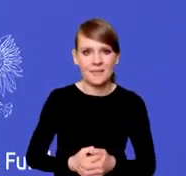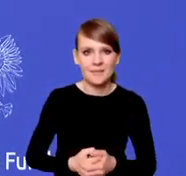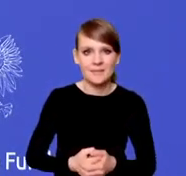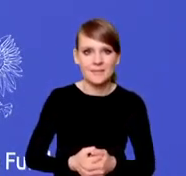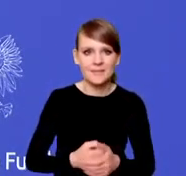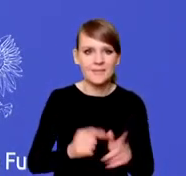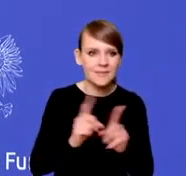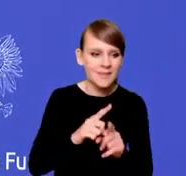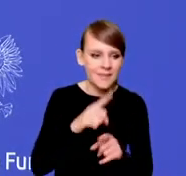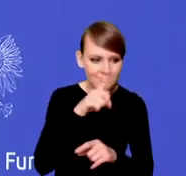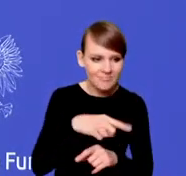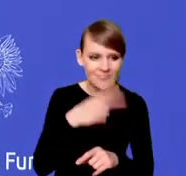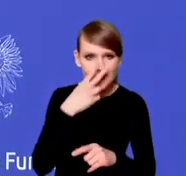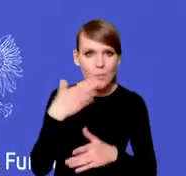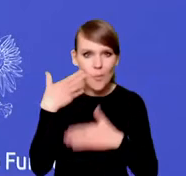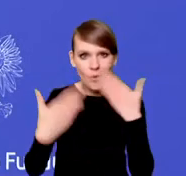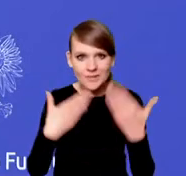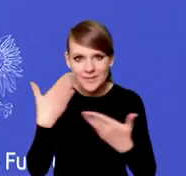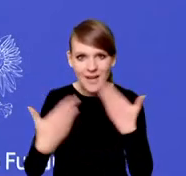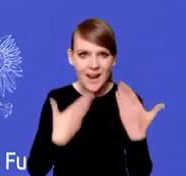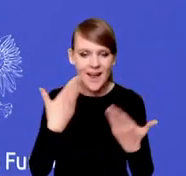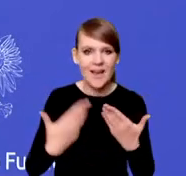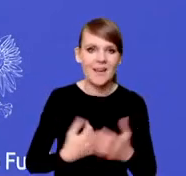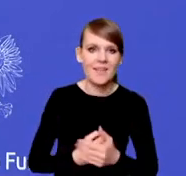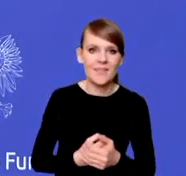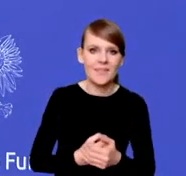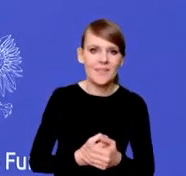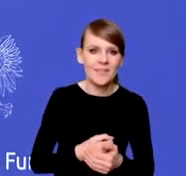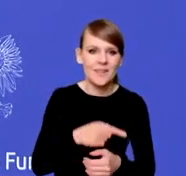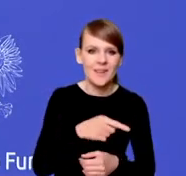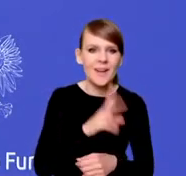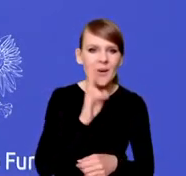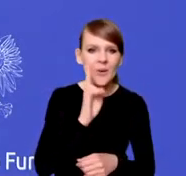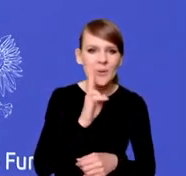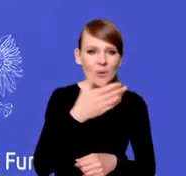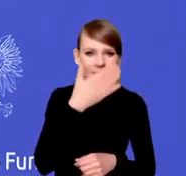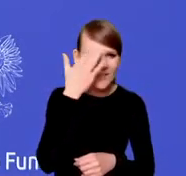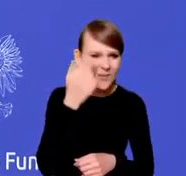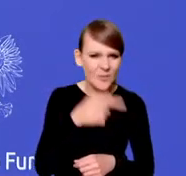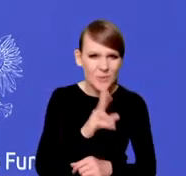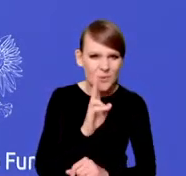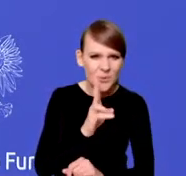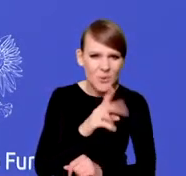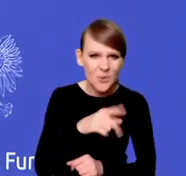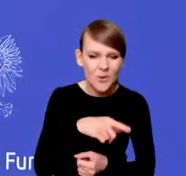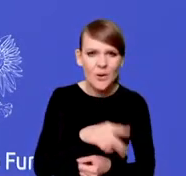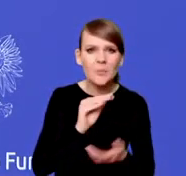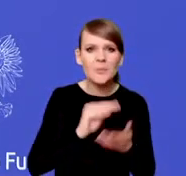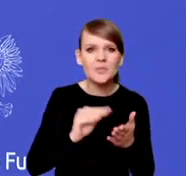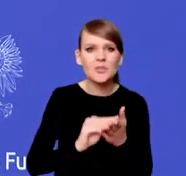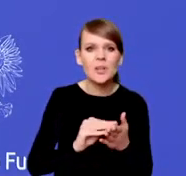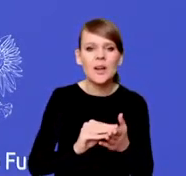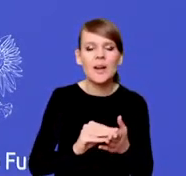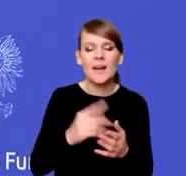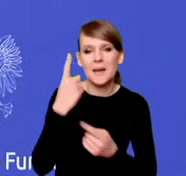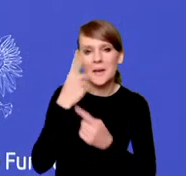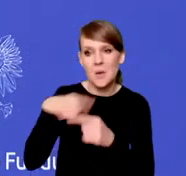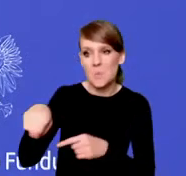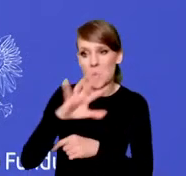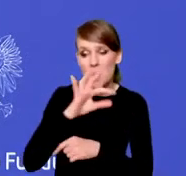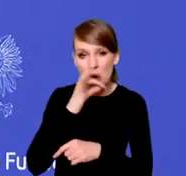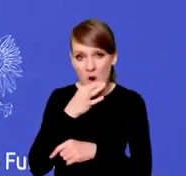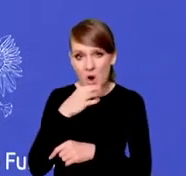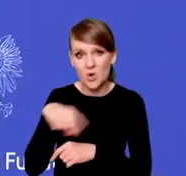Pozdrawiają Państwo nas. Mało tego, ktoś, kto się nie zidentyfikował, nie mogę odczytać, uważa, że młode pokolenie wymusi na uczelniach i na